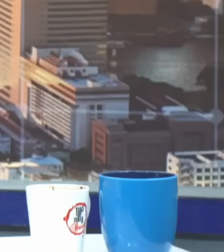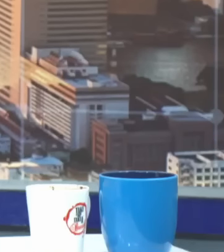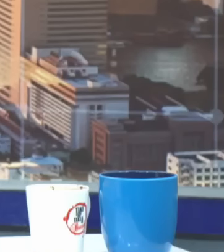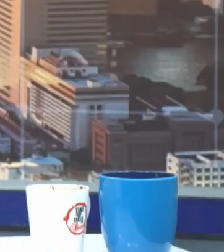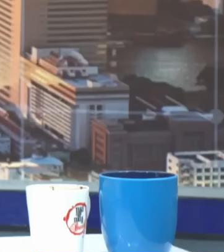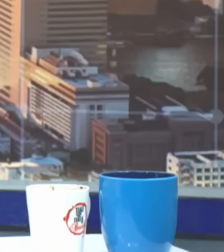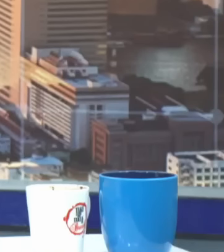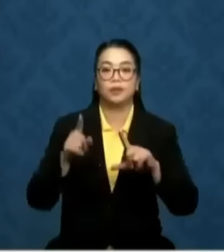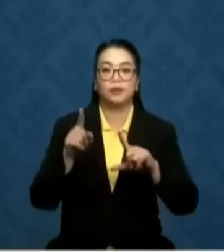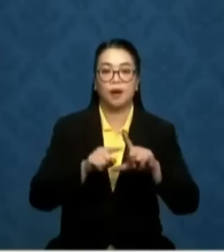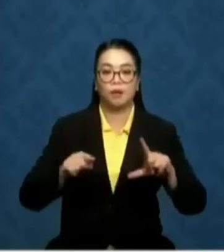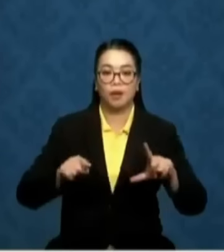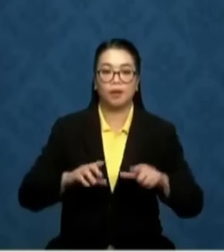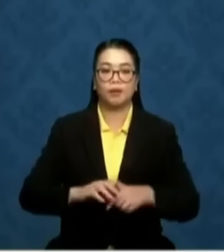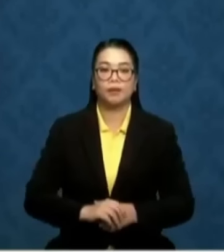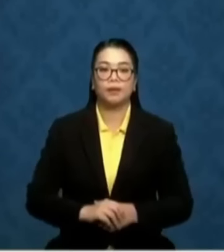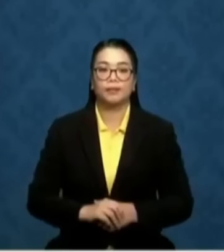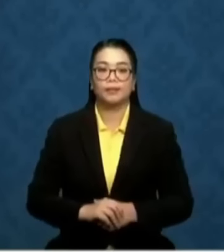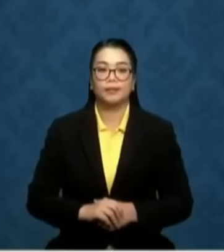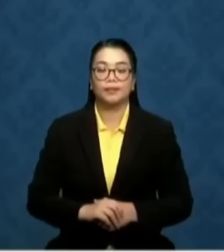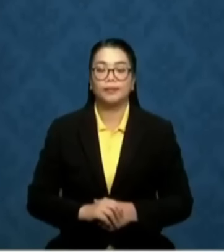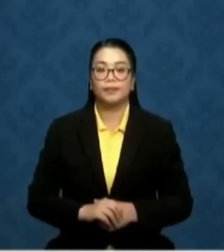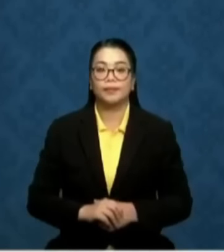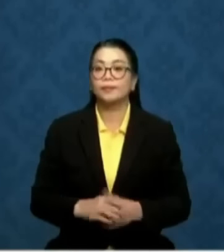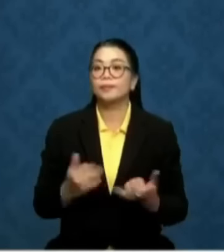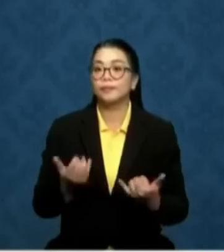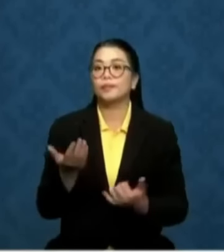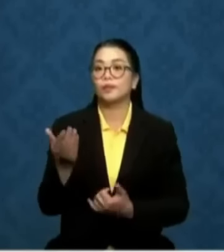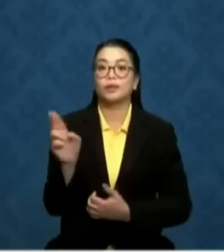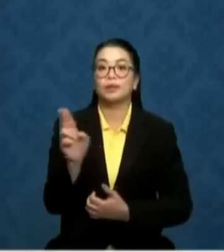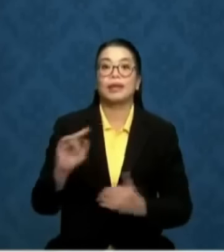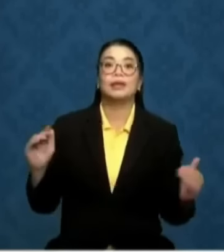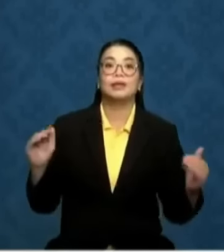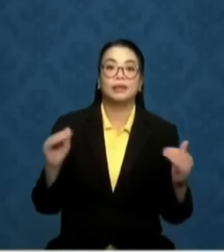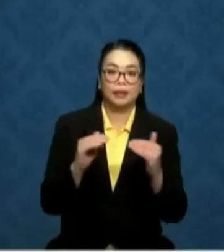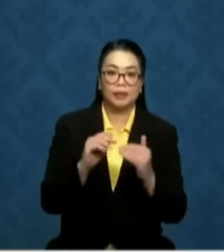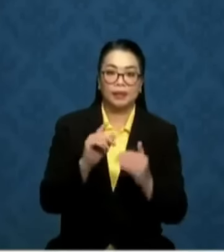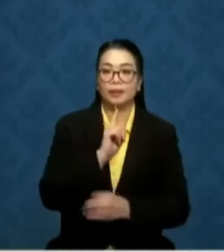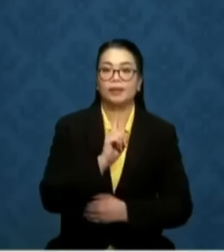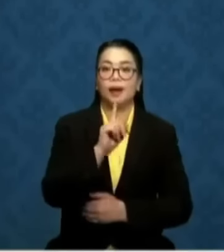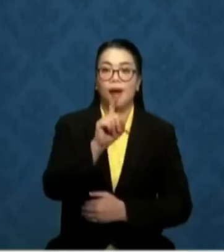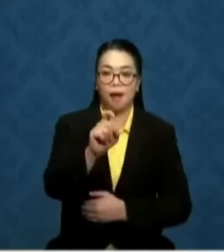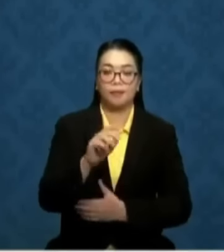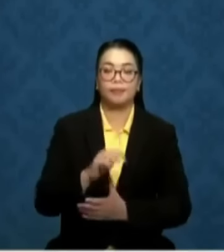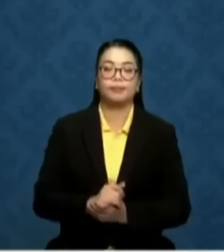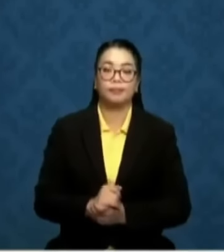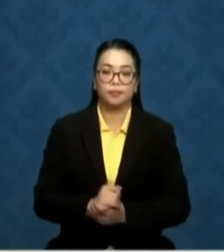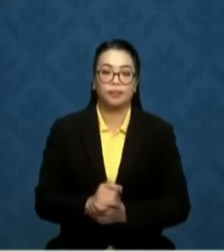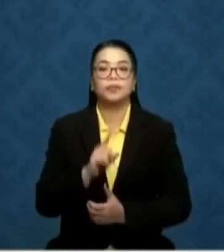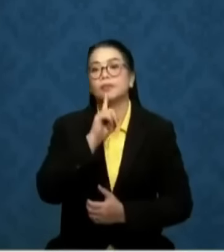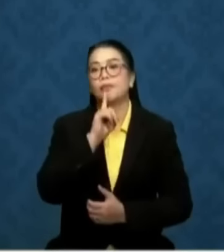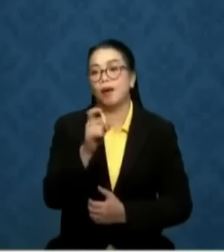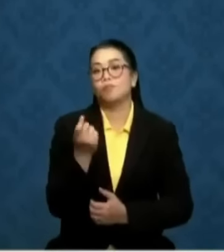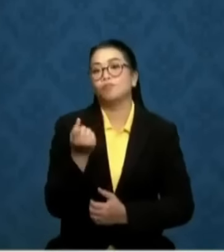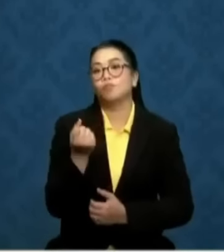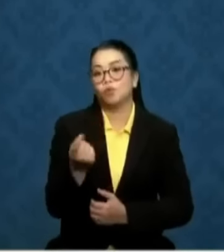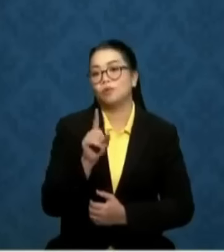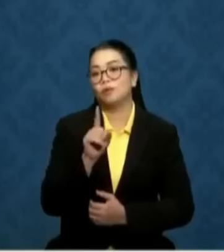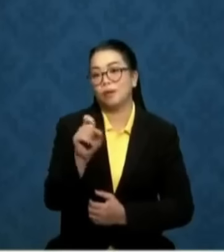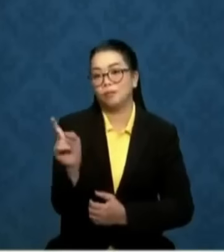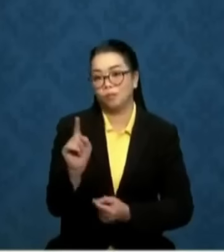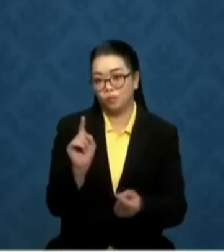ลถามคุณพีรพันธ์สารีรัฐวิภาครองนายกรัฐมนตรีพลังงานนะครับเรื่องของน้ำมันแพงบอกประชาชนจ่ายแพงมากแก๊สโซ